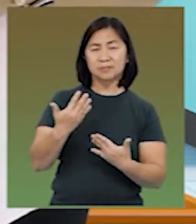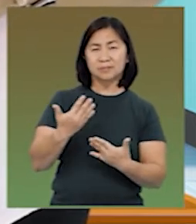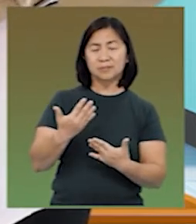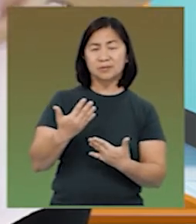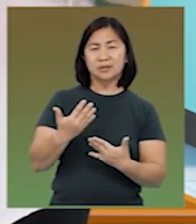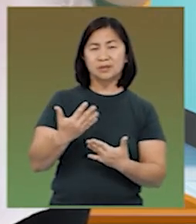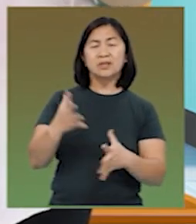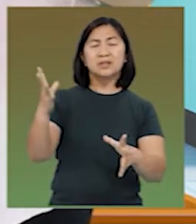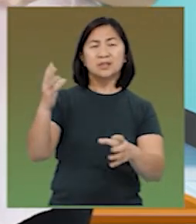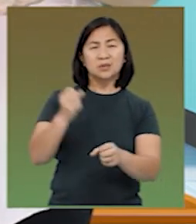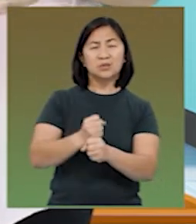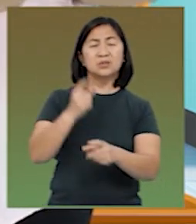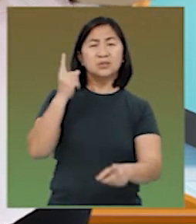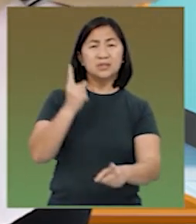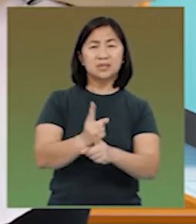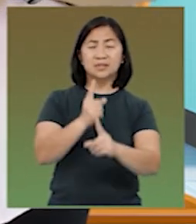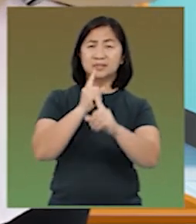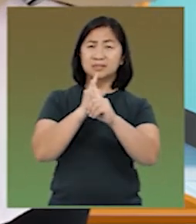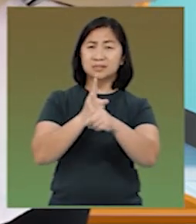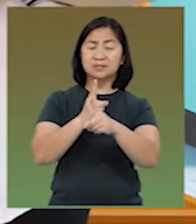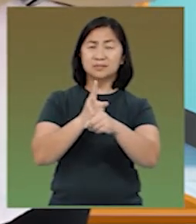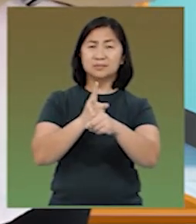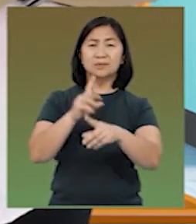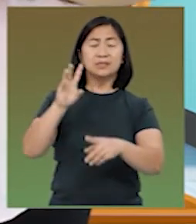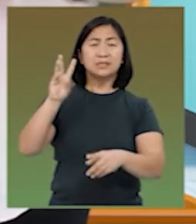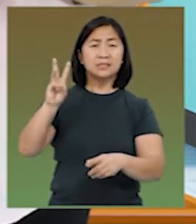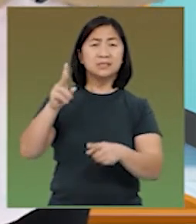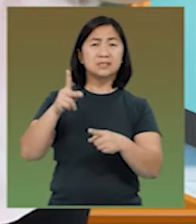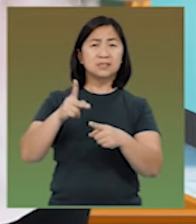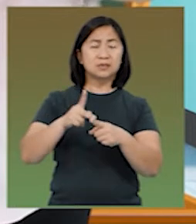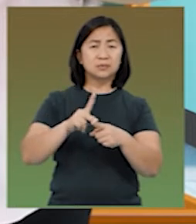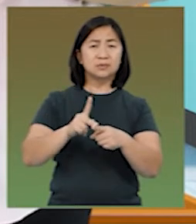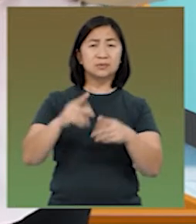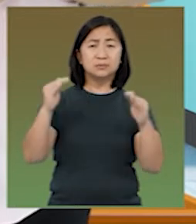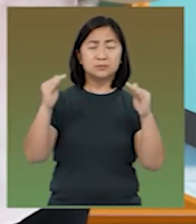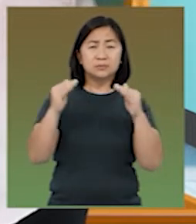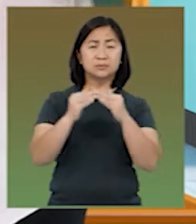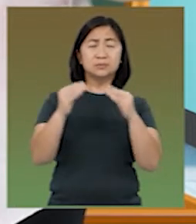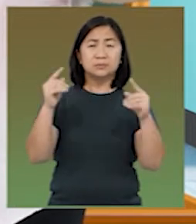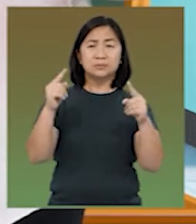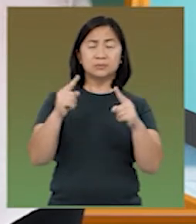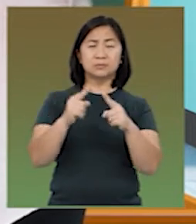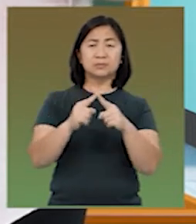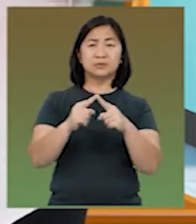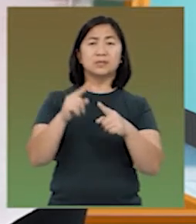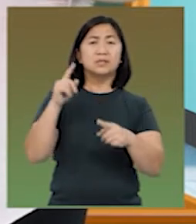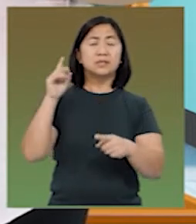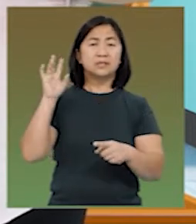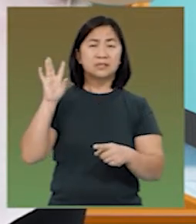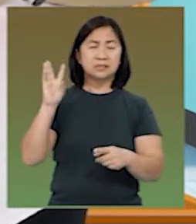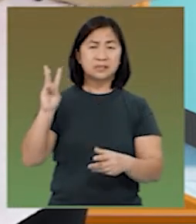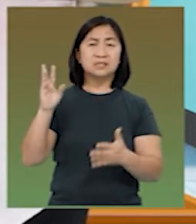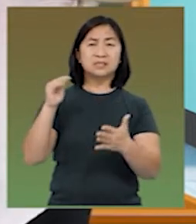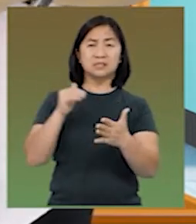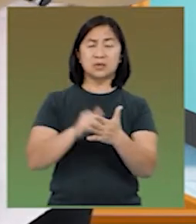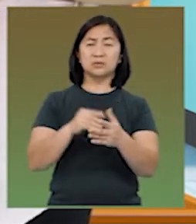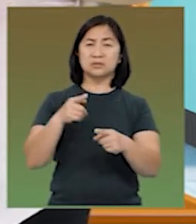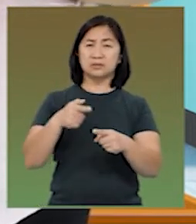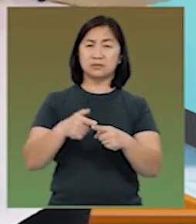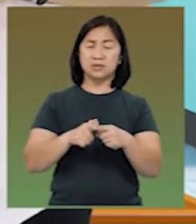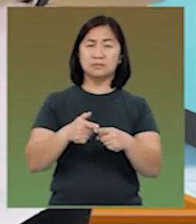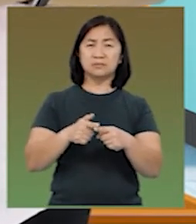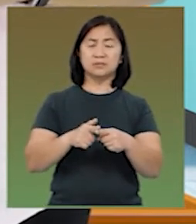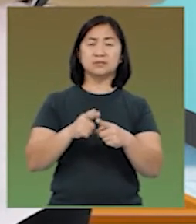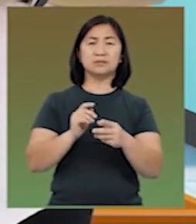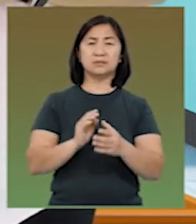Nakakatuwa! Nakuha nyo ang tamang sagot! 6 kilograms is equal to